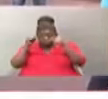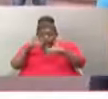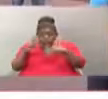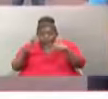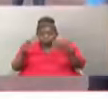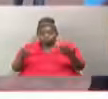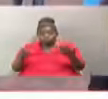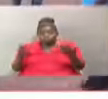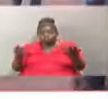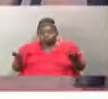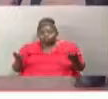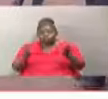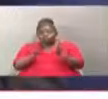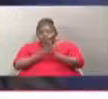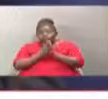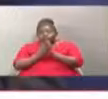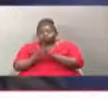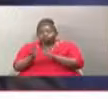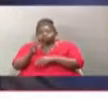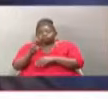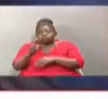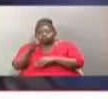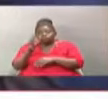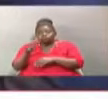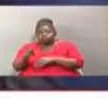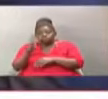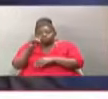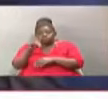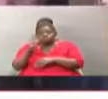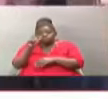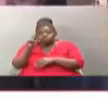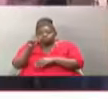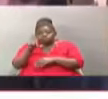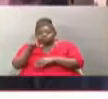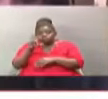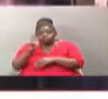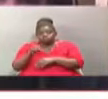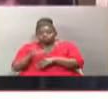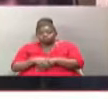bagisalide ku municipality nge bakwasidwa RDC uwa Nansa na Ali Nsuboga.